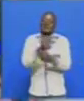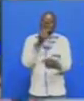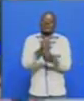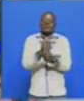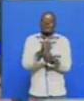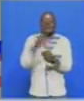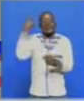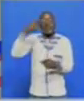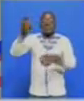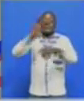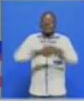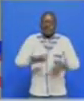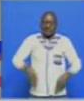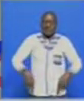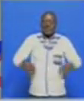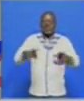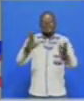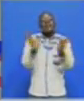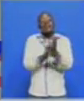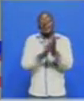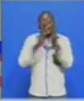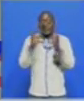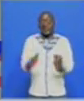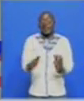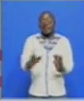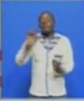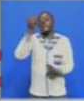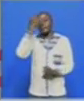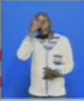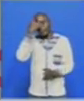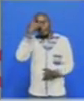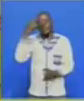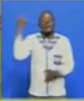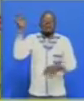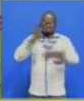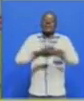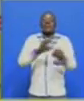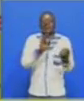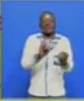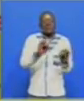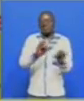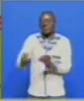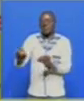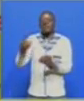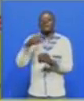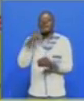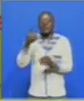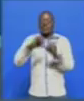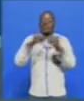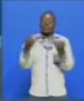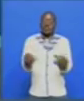de l'occupation des voies par les élèves grévistes, le gouvernement entend y mettre de l'ordre, prévient Sidoya.